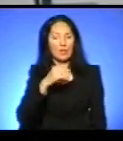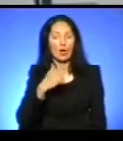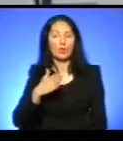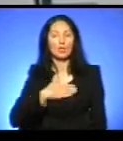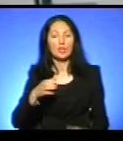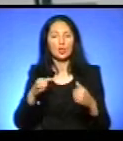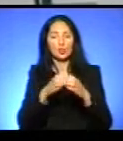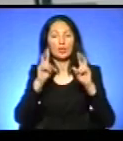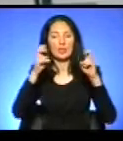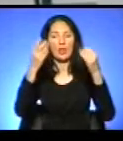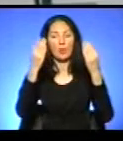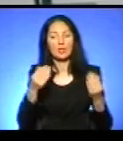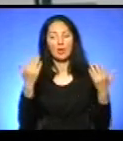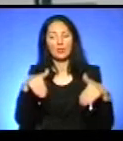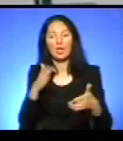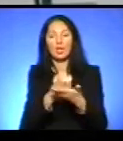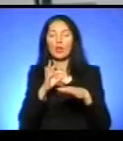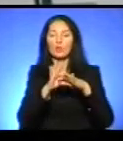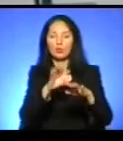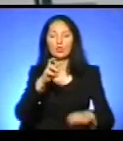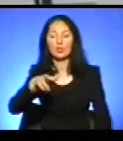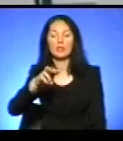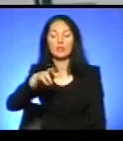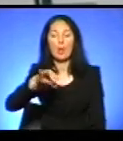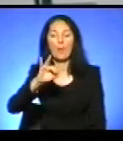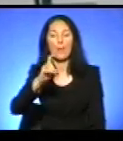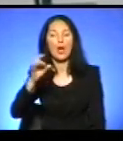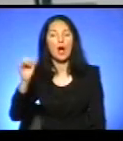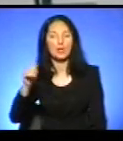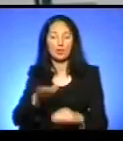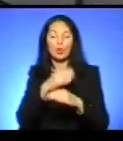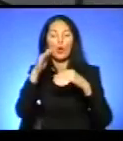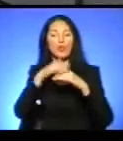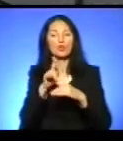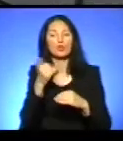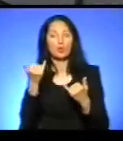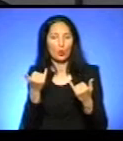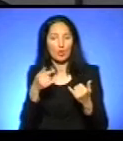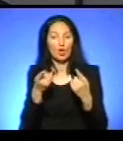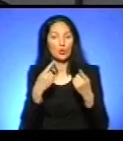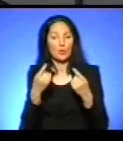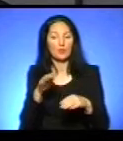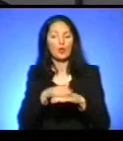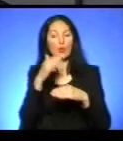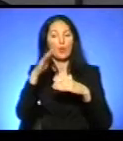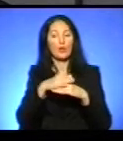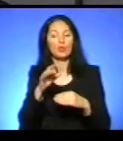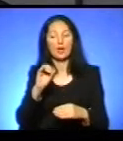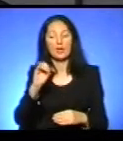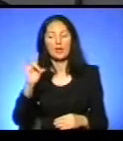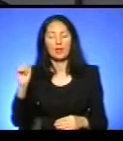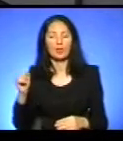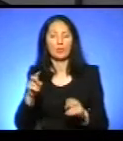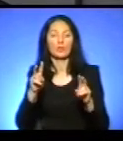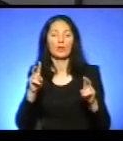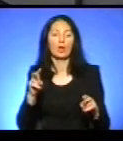студії «Теми дня» вже є ведуча Лариса Михальська. Доброго вечора. Про що сьогодні розмовляєте? Доброго вечора, Ірино. Пільги чи монетизація?